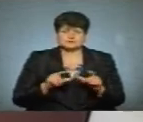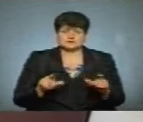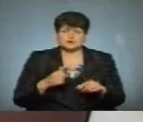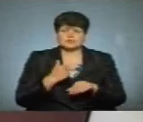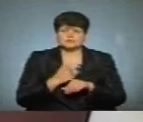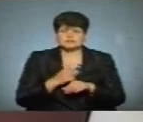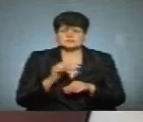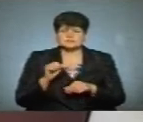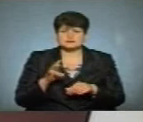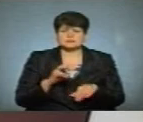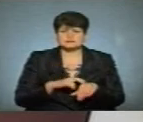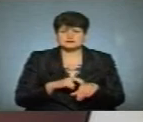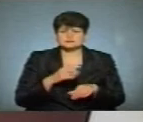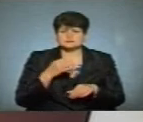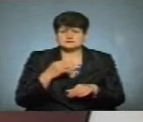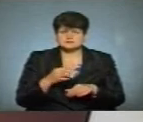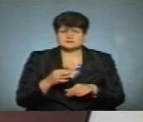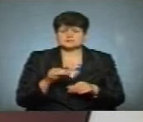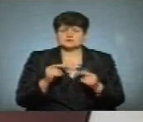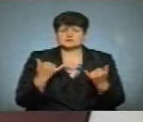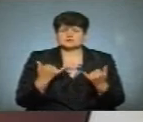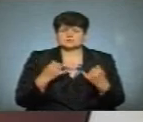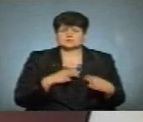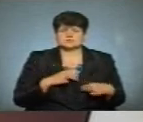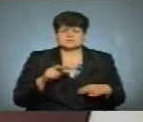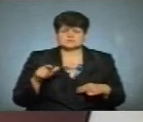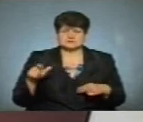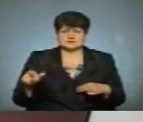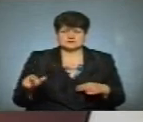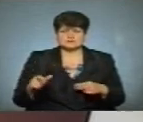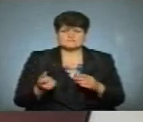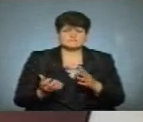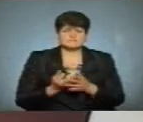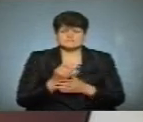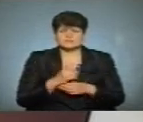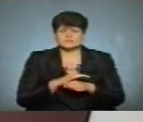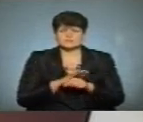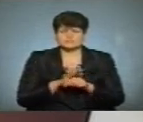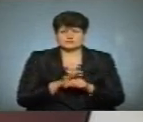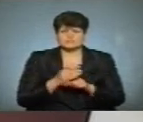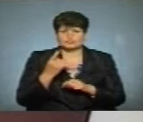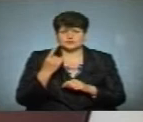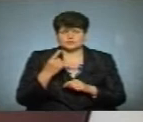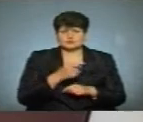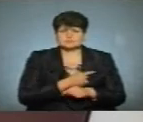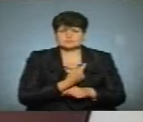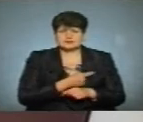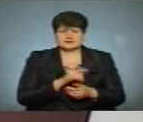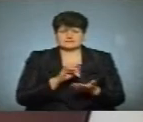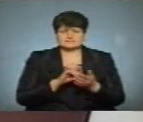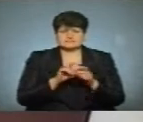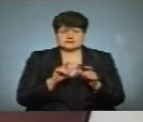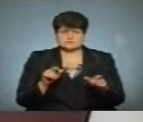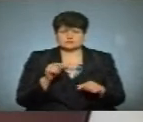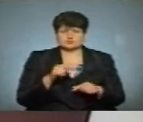головної санітарної лікарки області Оксани Чайчук, сьогодні працівники лабораторного центру виявили COVID-19 в одного з медиків центру. У